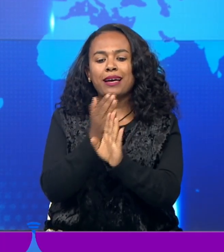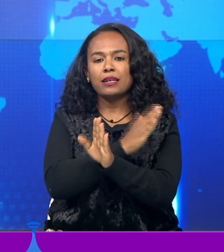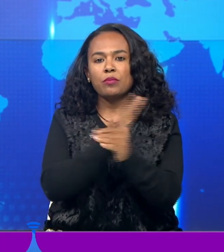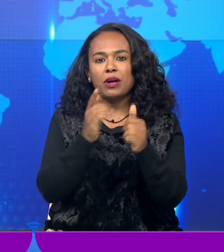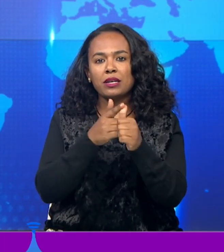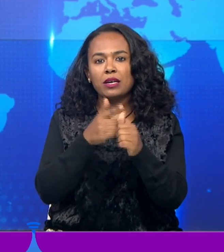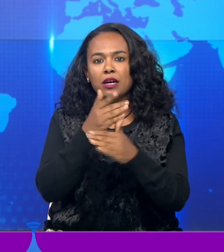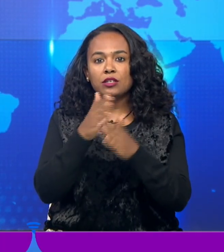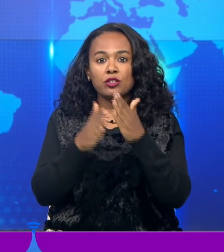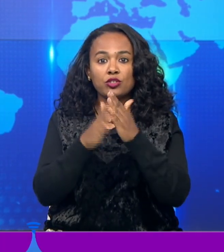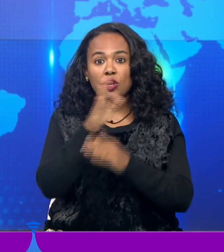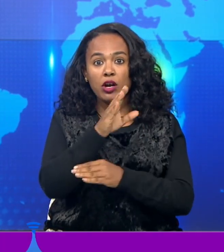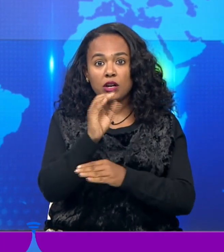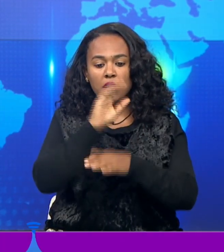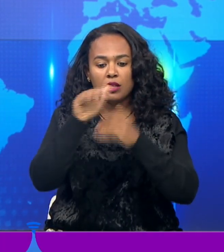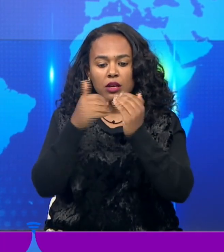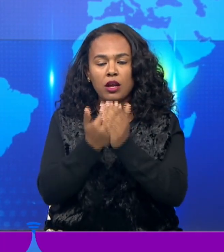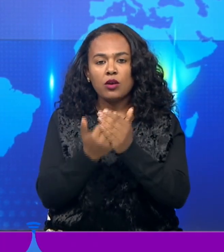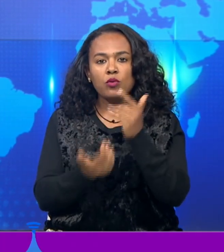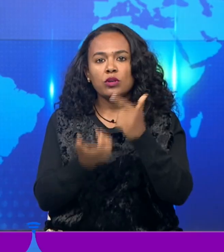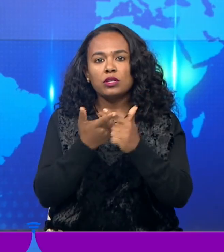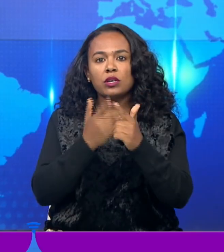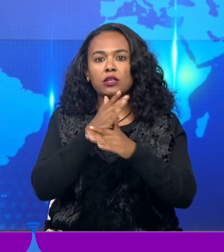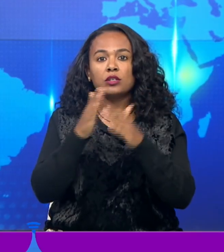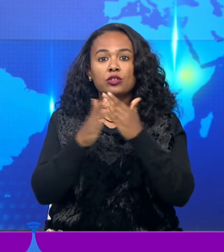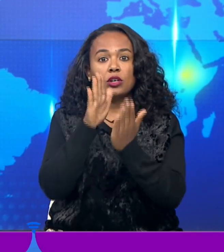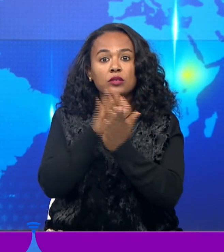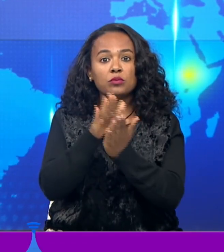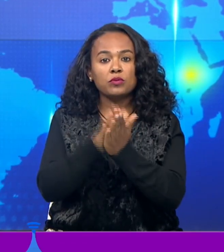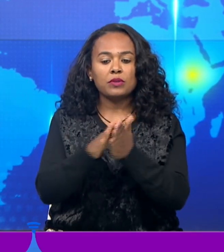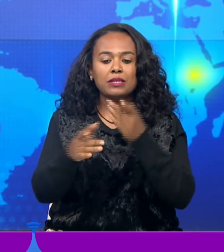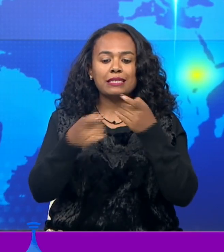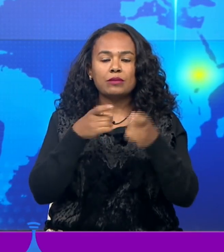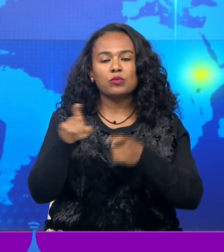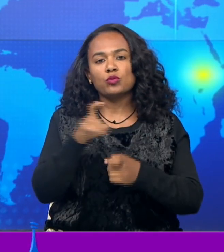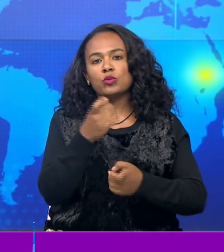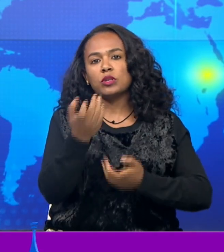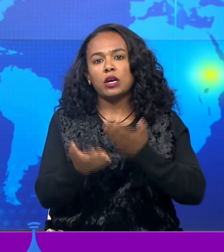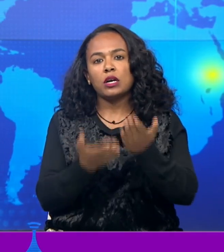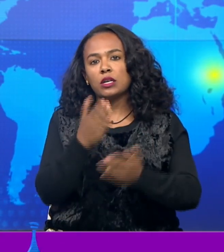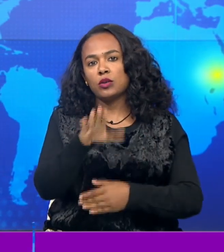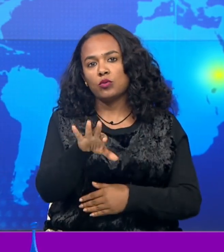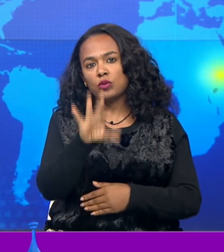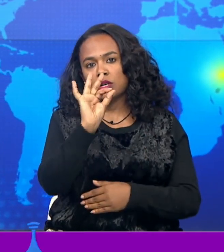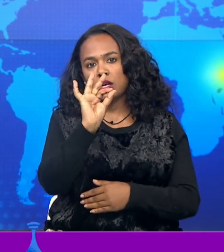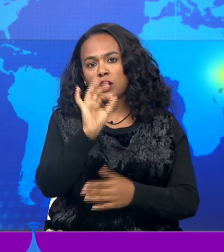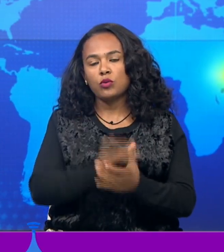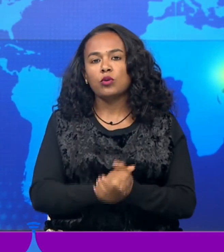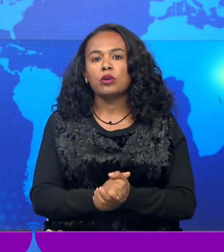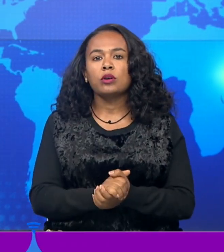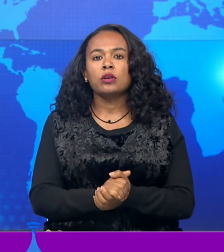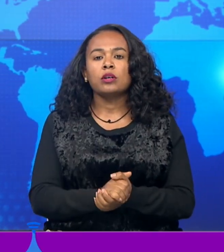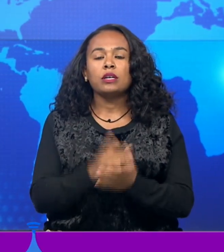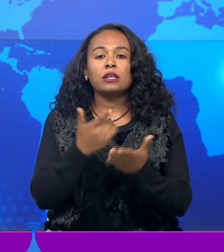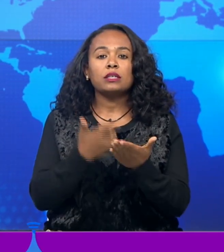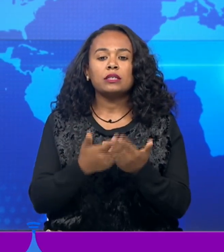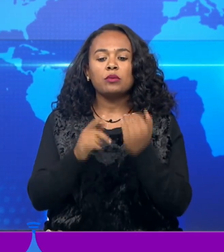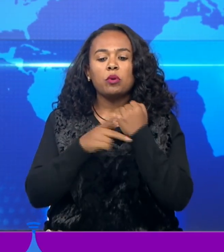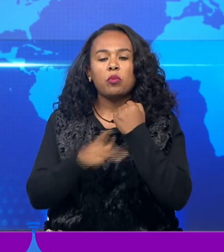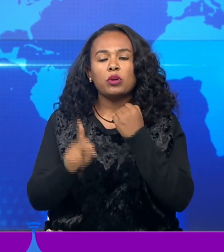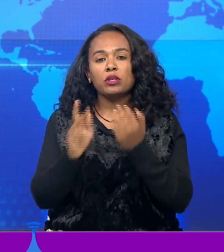አንደኛ ደረጃና አጠቃላይ ሁለተኛ ደረጃ ትምህርት ቤት ርዕሰ መምህር ሆኜ እያገለገልኩ እገኛለሁ። እስቲ